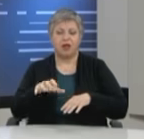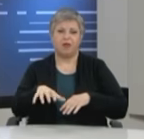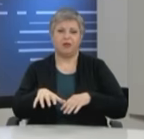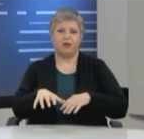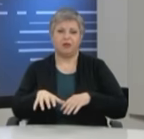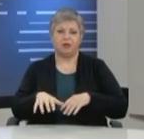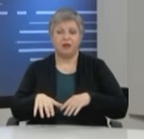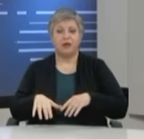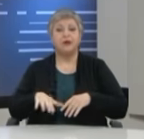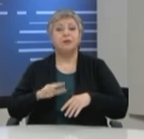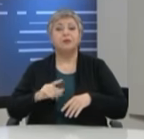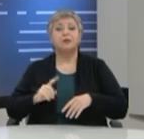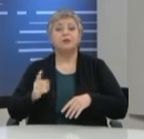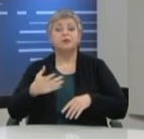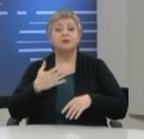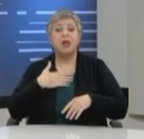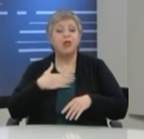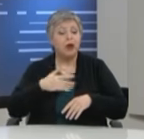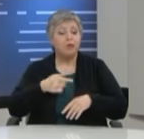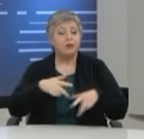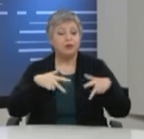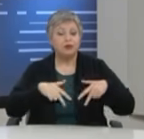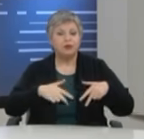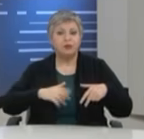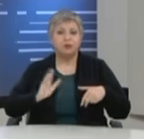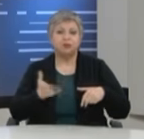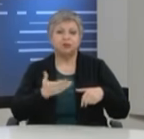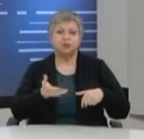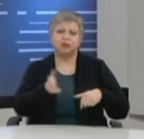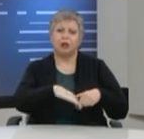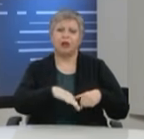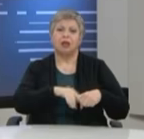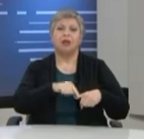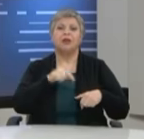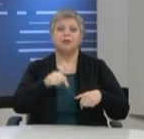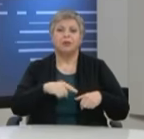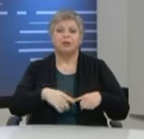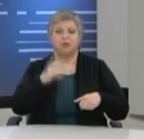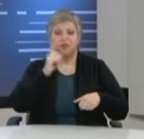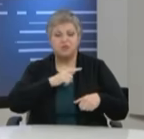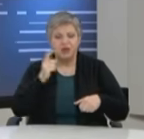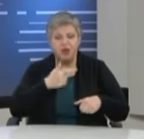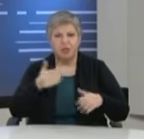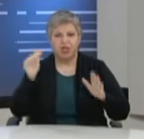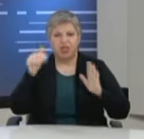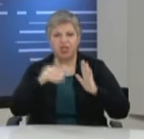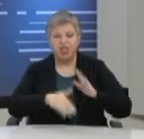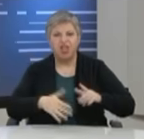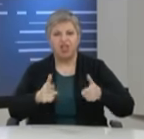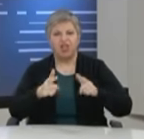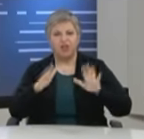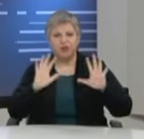φύγει η κυβέρνηση του ψέματος, της μιζέριας, του διχασμού και της παρακμής. Σε λίγο